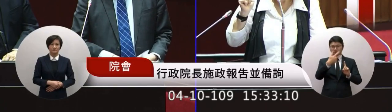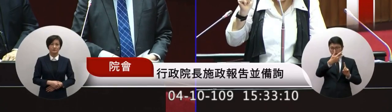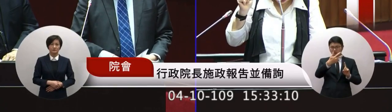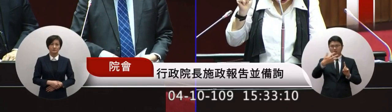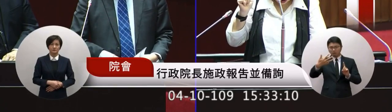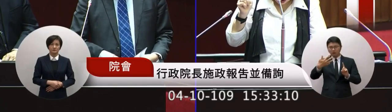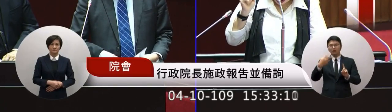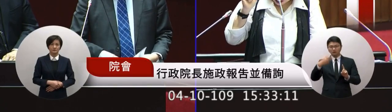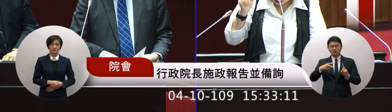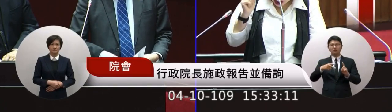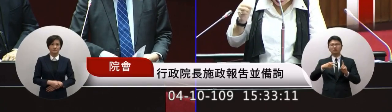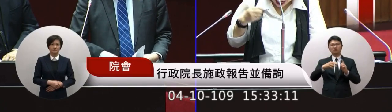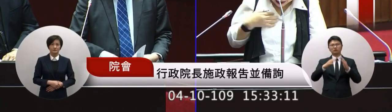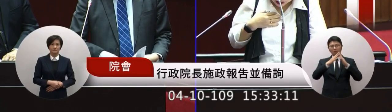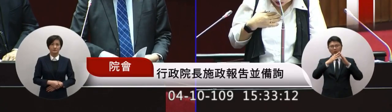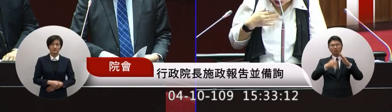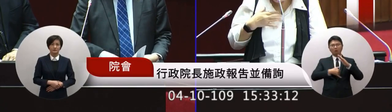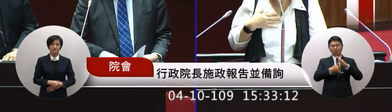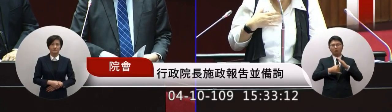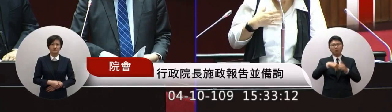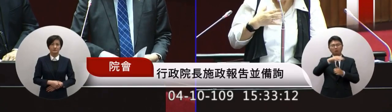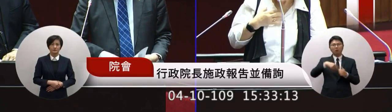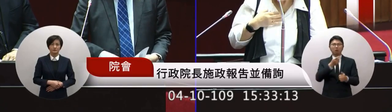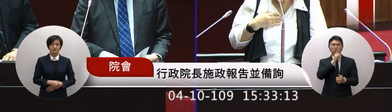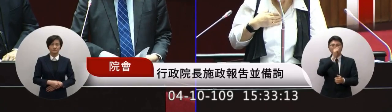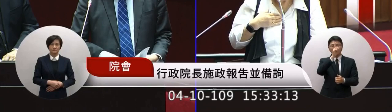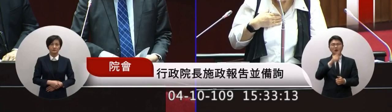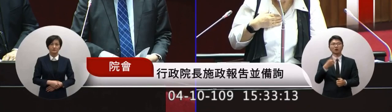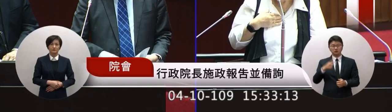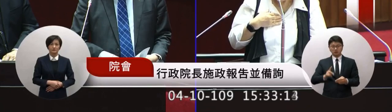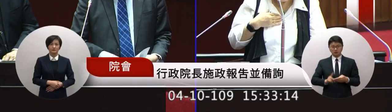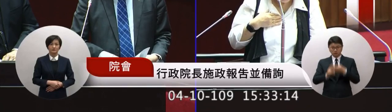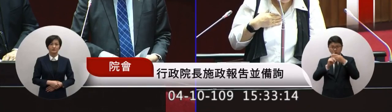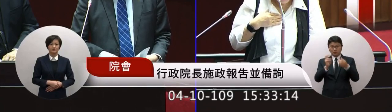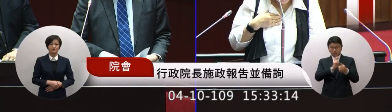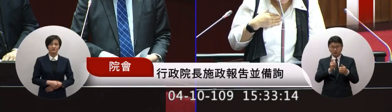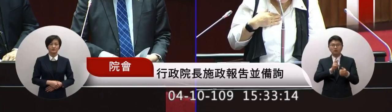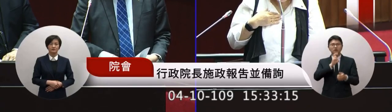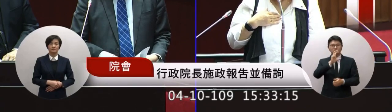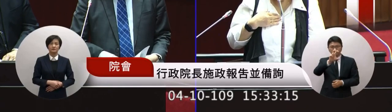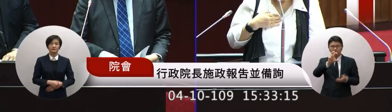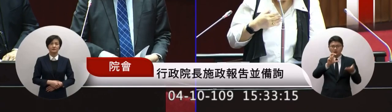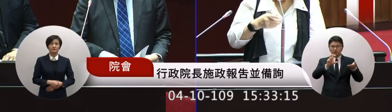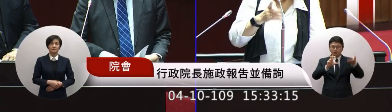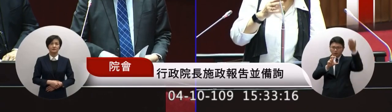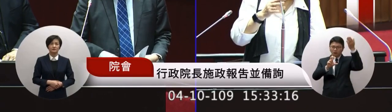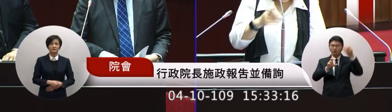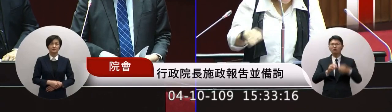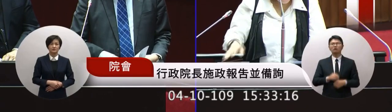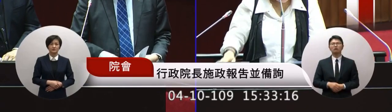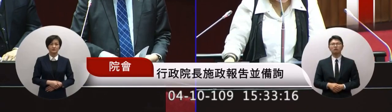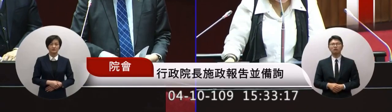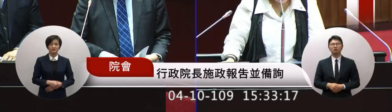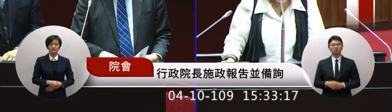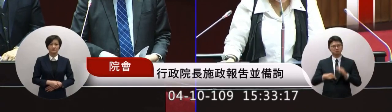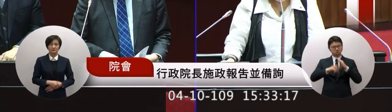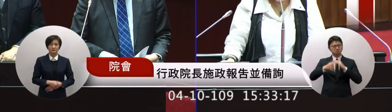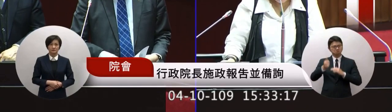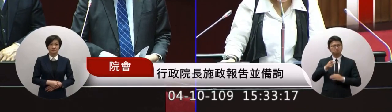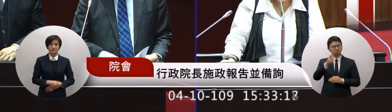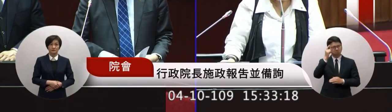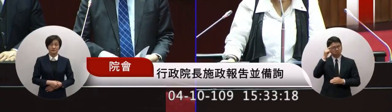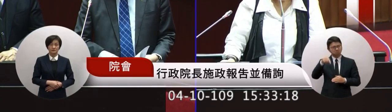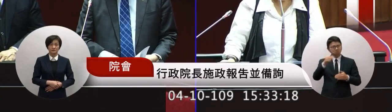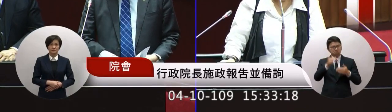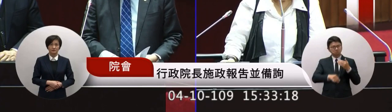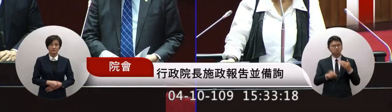居哈，啊，主要的照顾者是70岁以上。哦，院长，您觉得这样子的